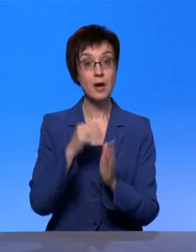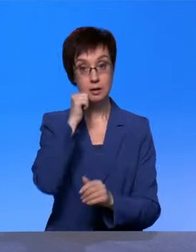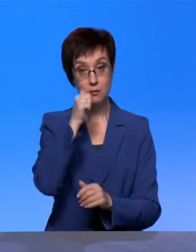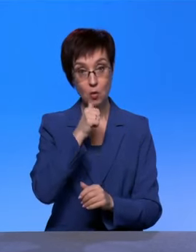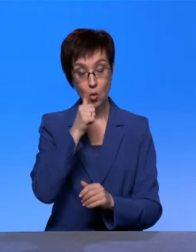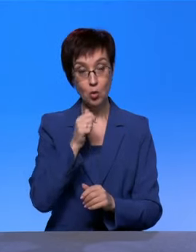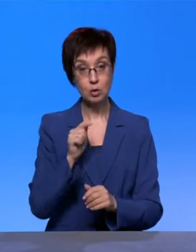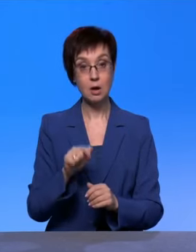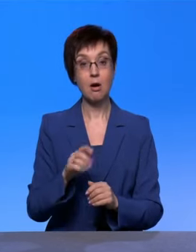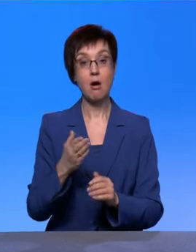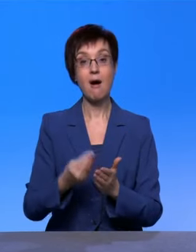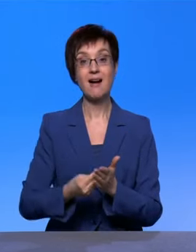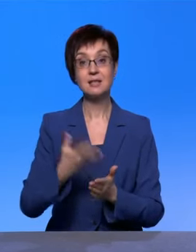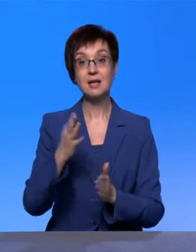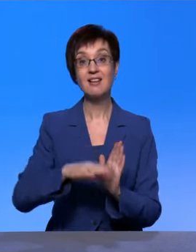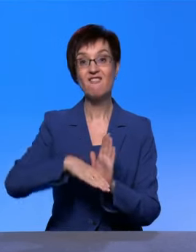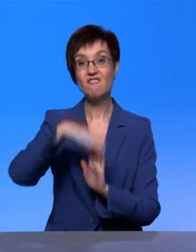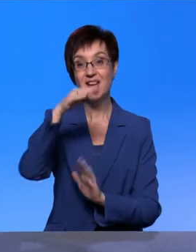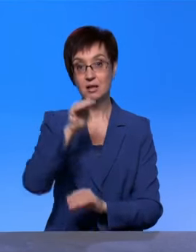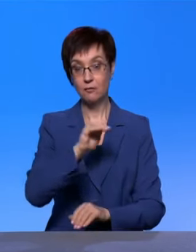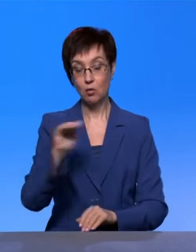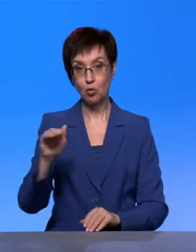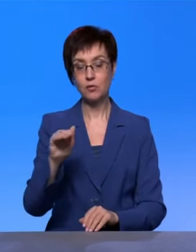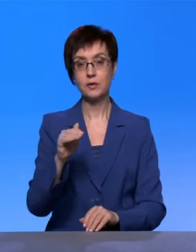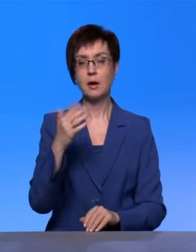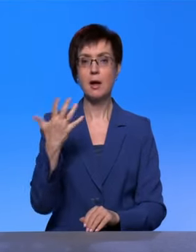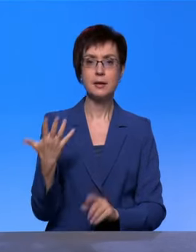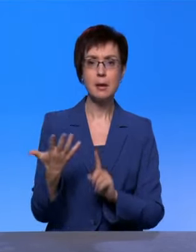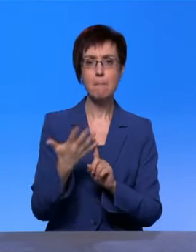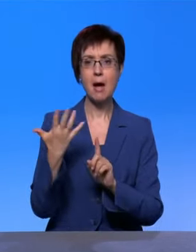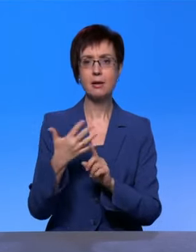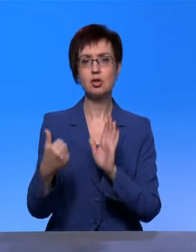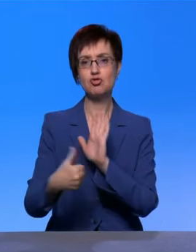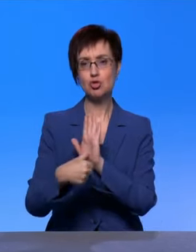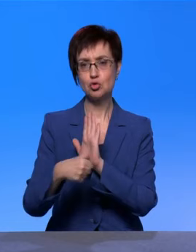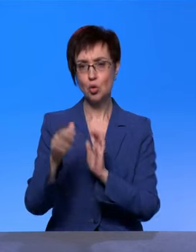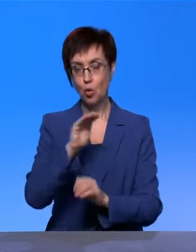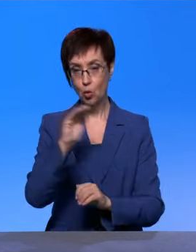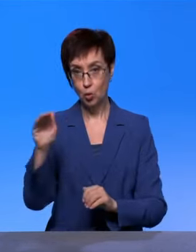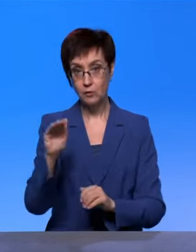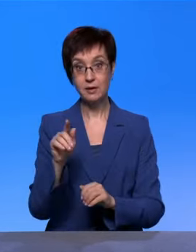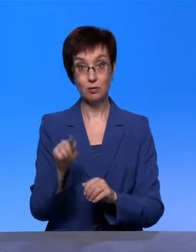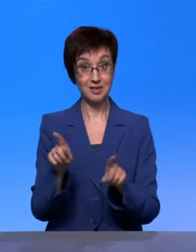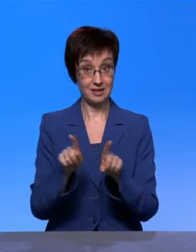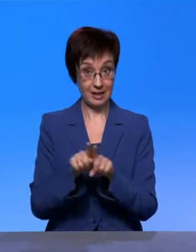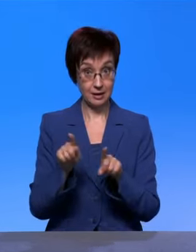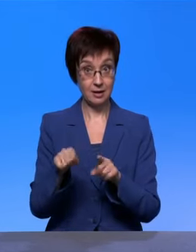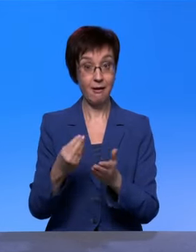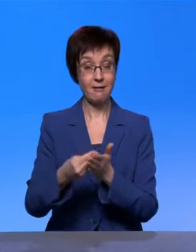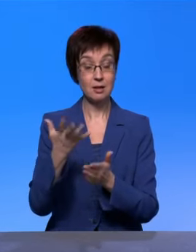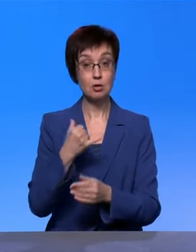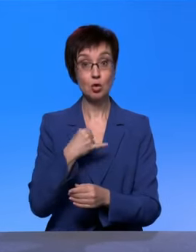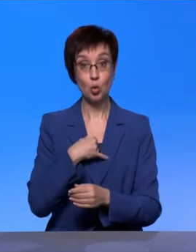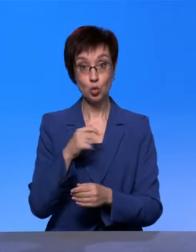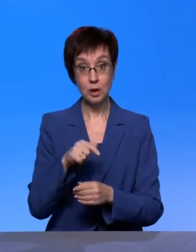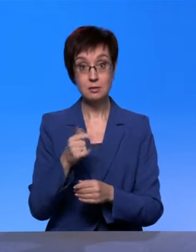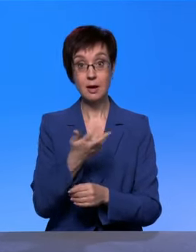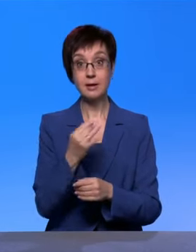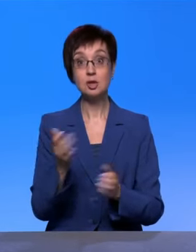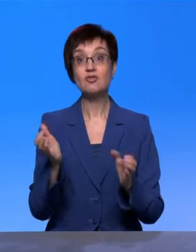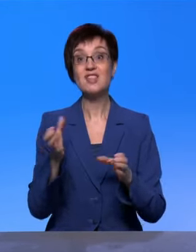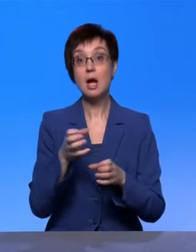уровня, 5-6 уровень, у нас они так катастрофически малы, они еще уменьшаются и уменьшаются. А вы говорите о том, что школа не влияет.